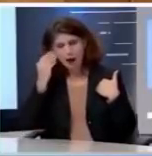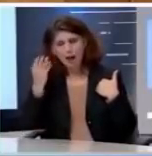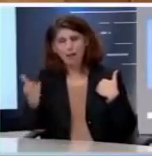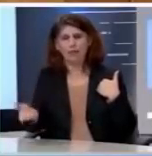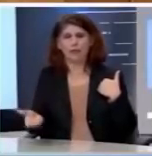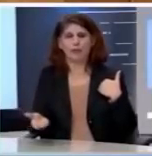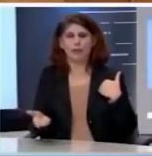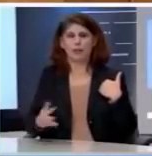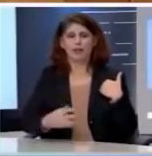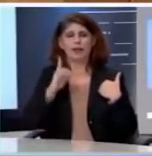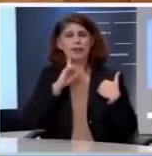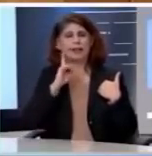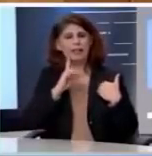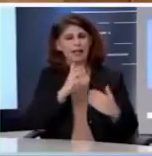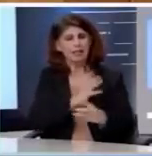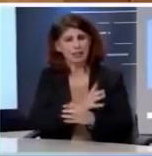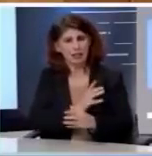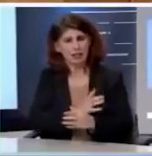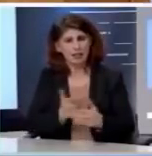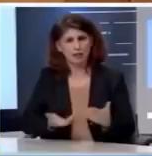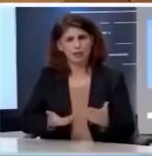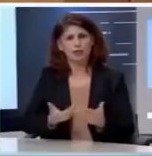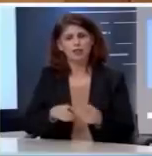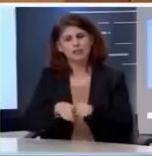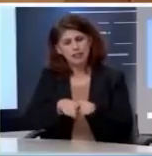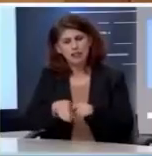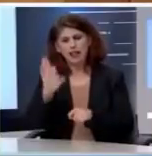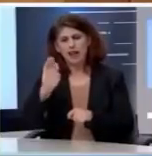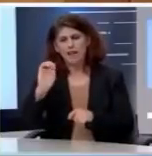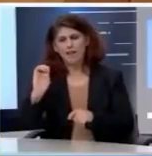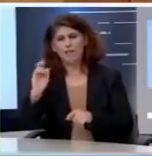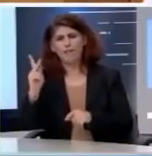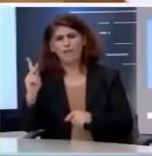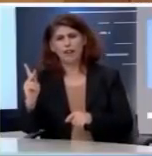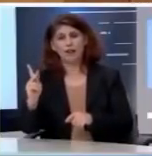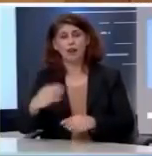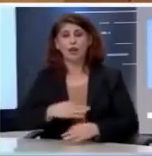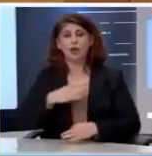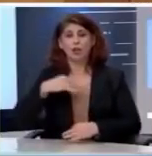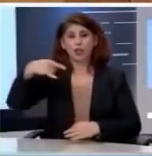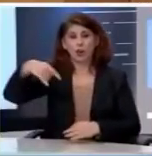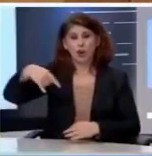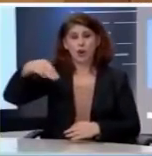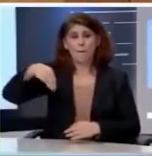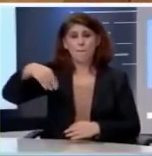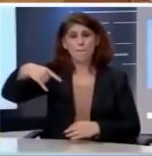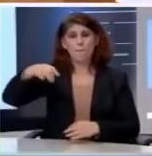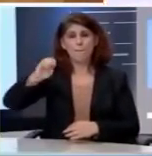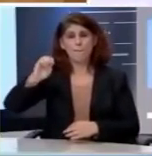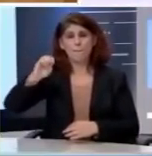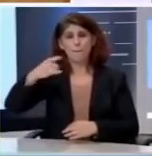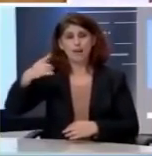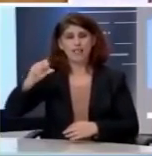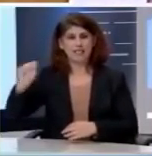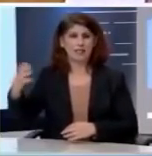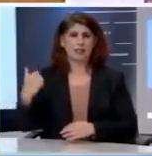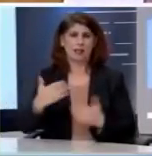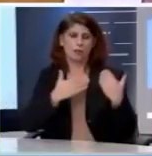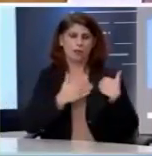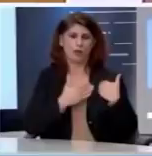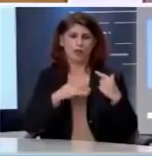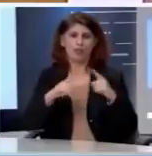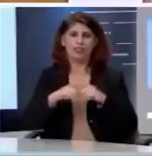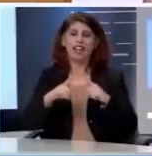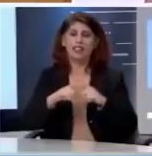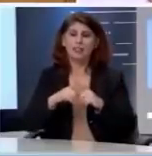το μάτι, κύριε εισαγγελέα. Και καταθέτω τα σχετικά φεκ. Ο κύριος Μπέζας είχε την αρμοδιότητα του δελτίου τιμών για το